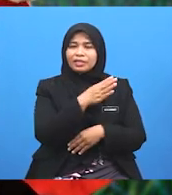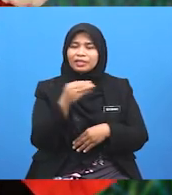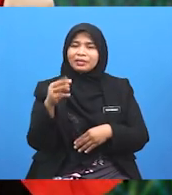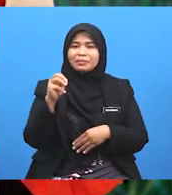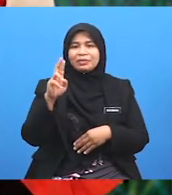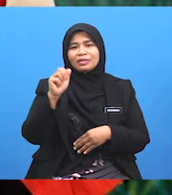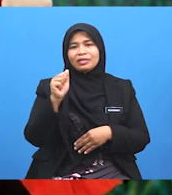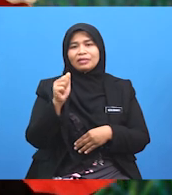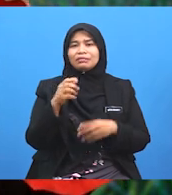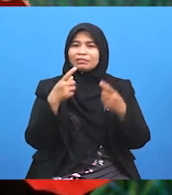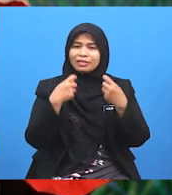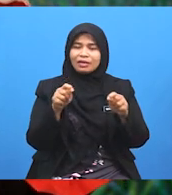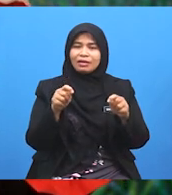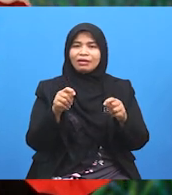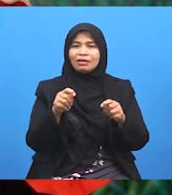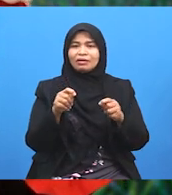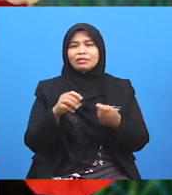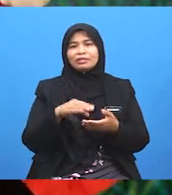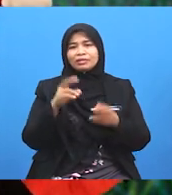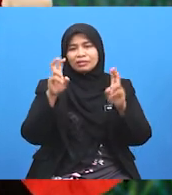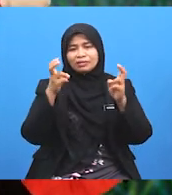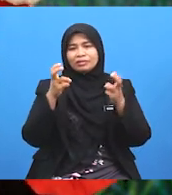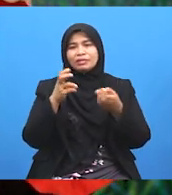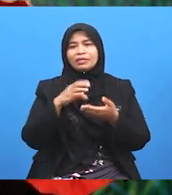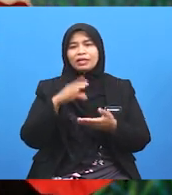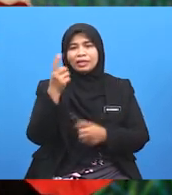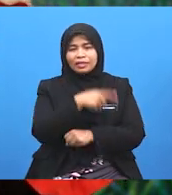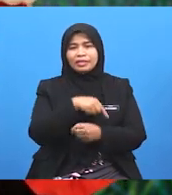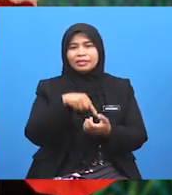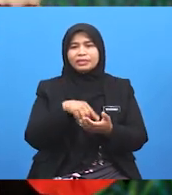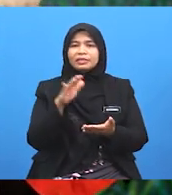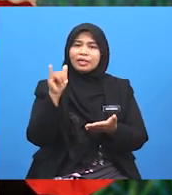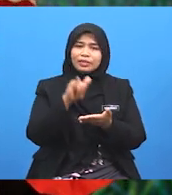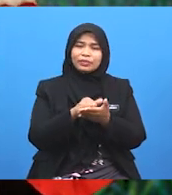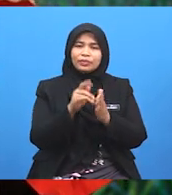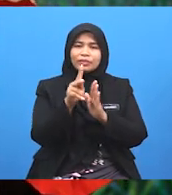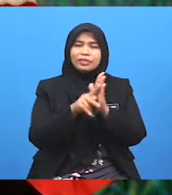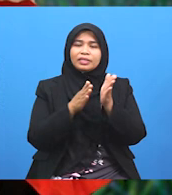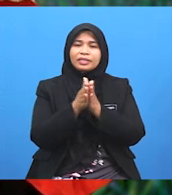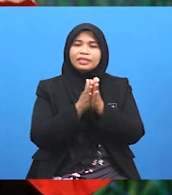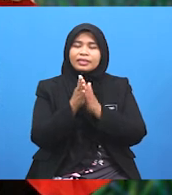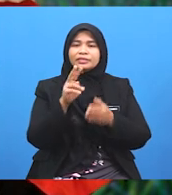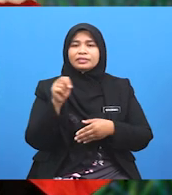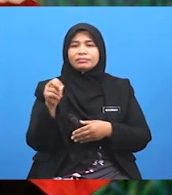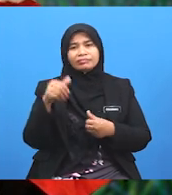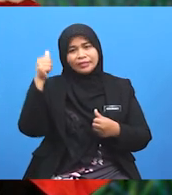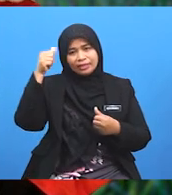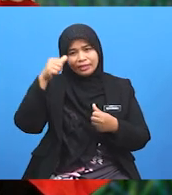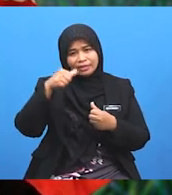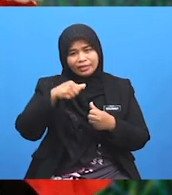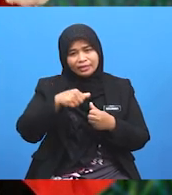dan Mira telah menghayati topik pada hari ini, iaitu kerajinan.